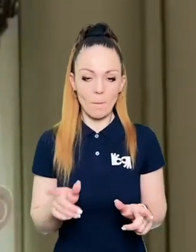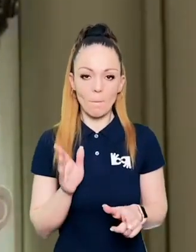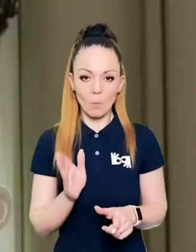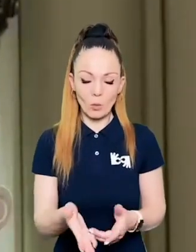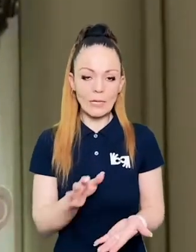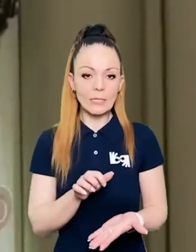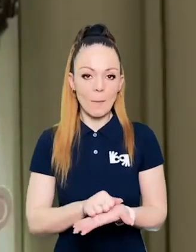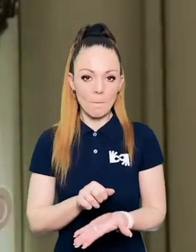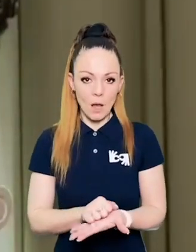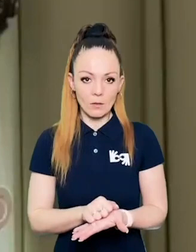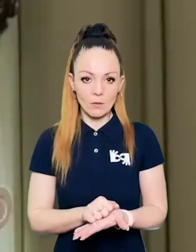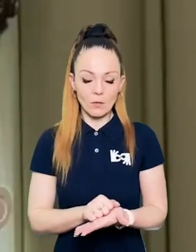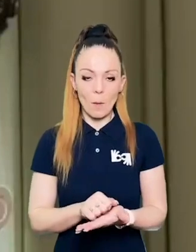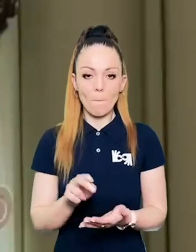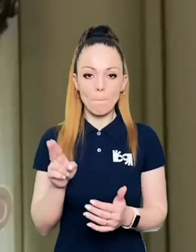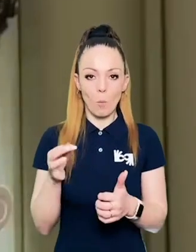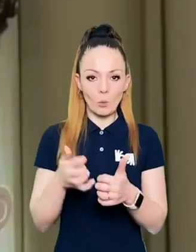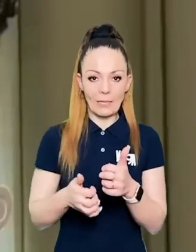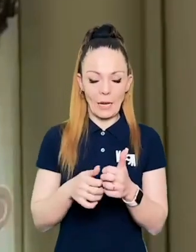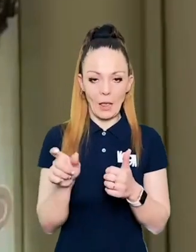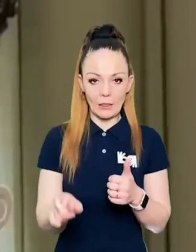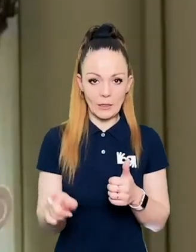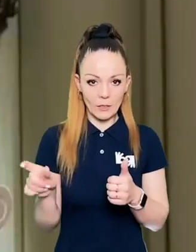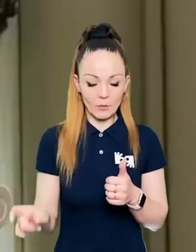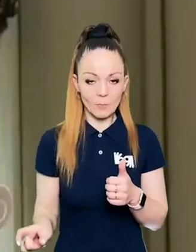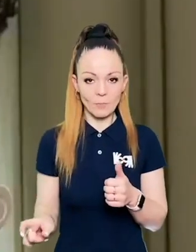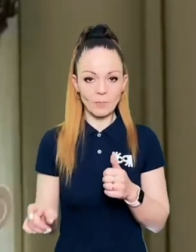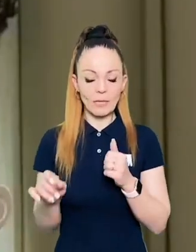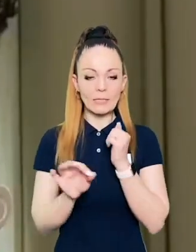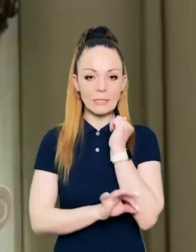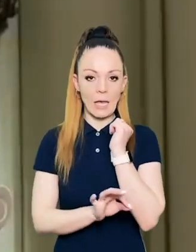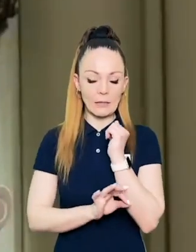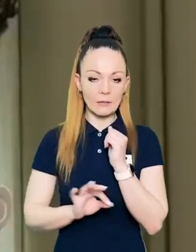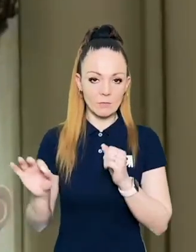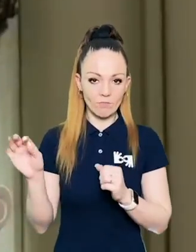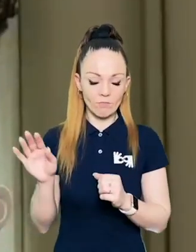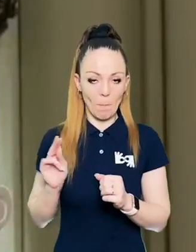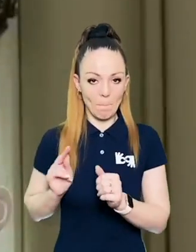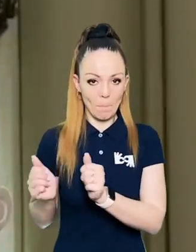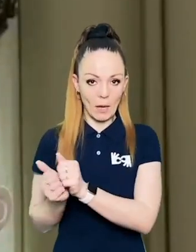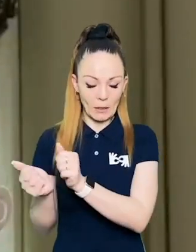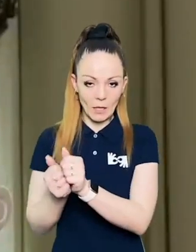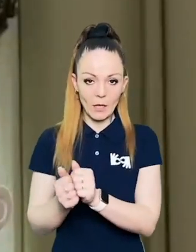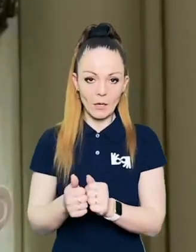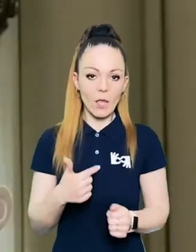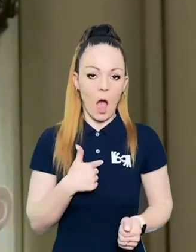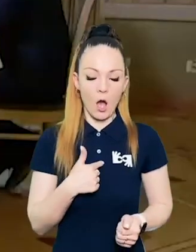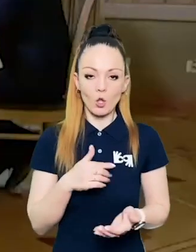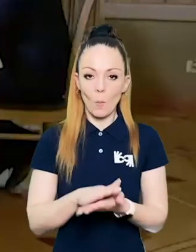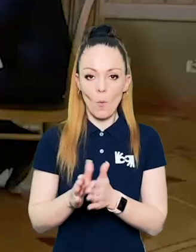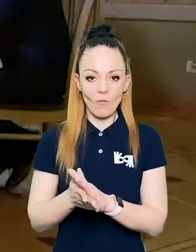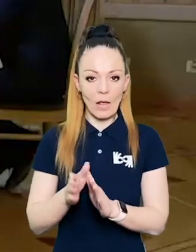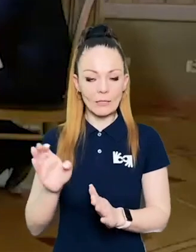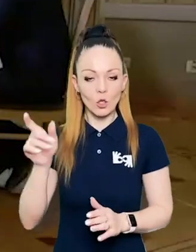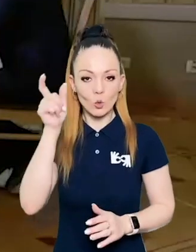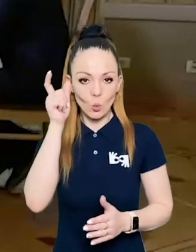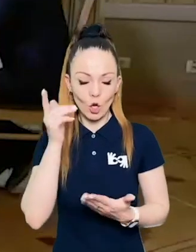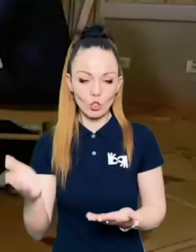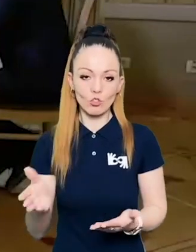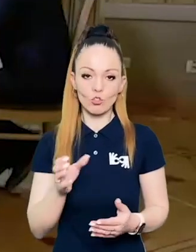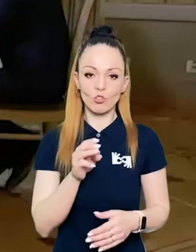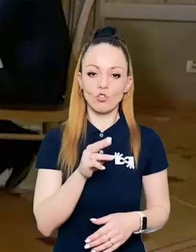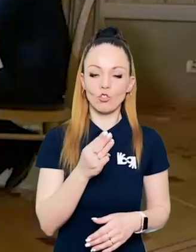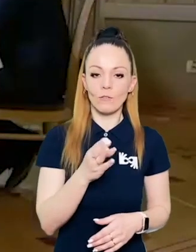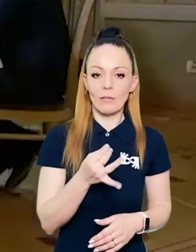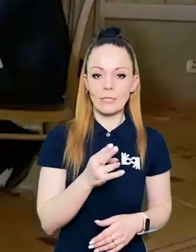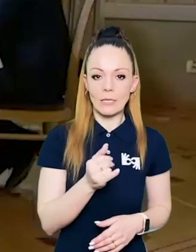розблокуванням буде займатися посередники, західні партнери. Я домовлявся з